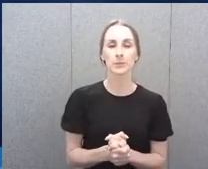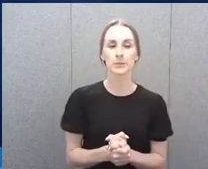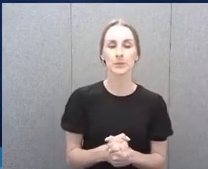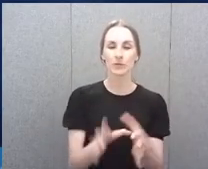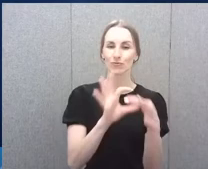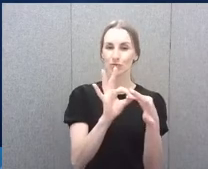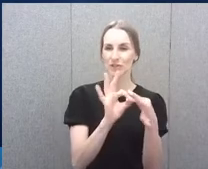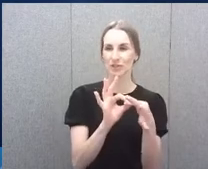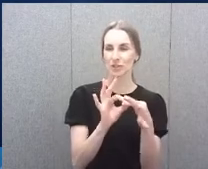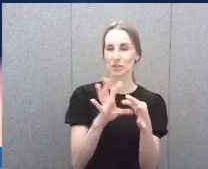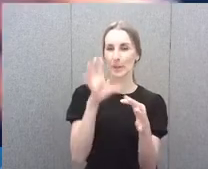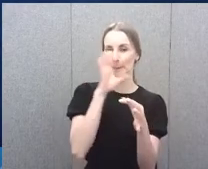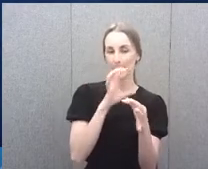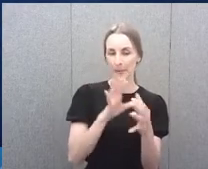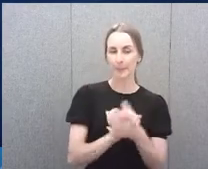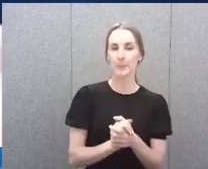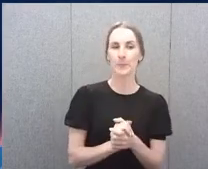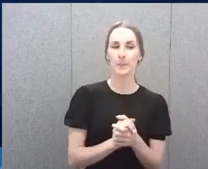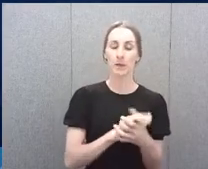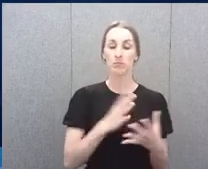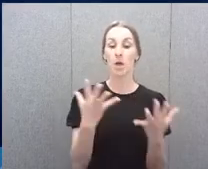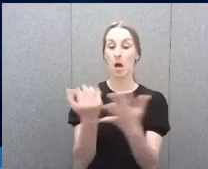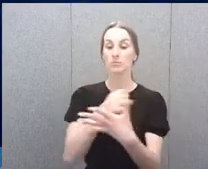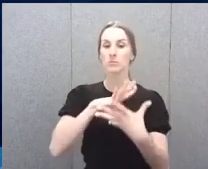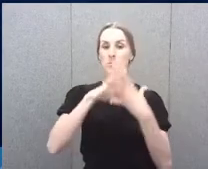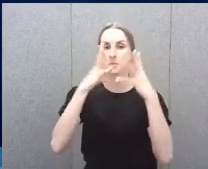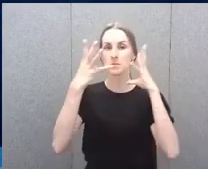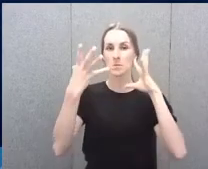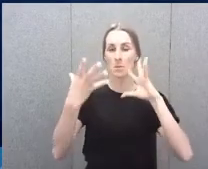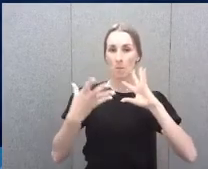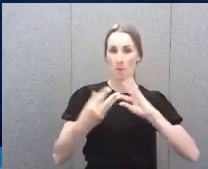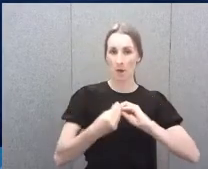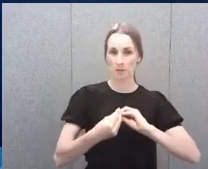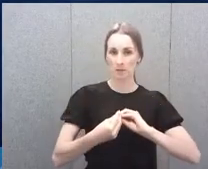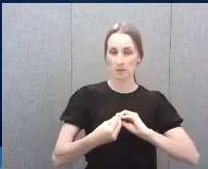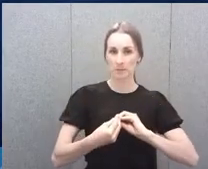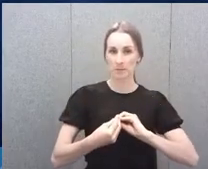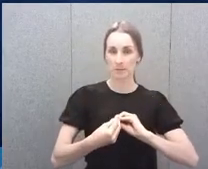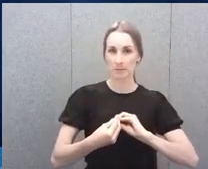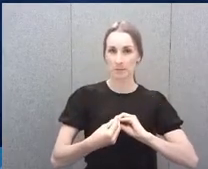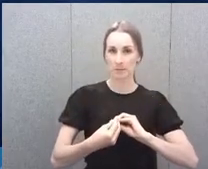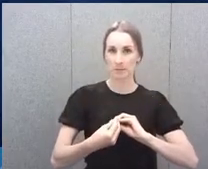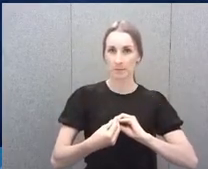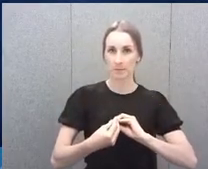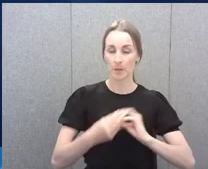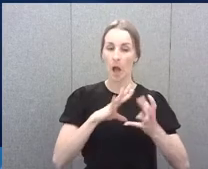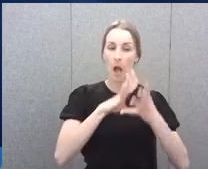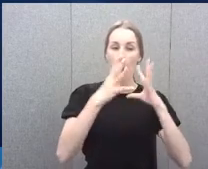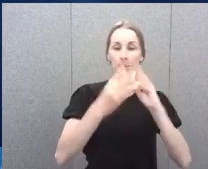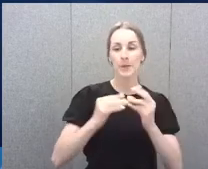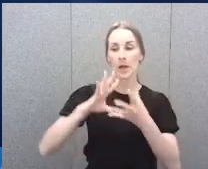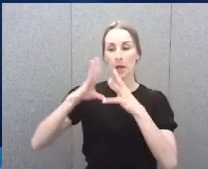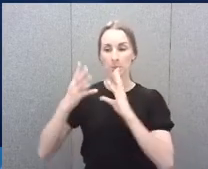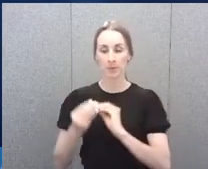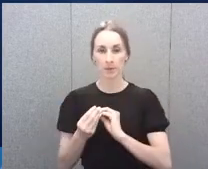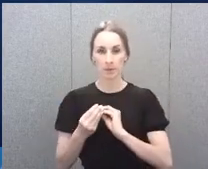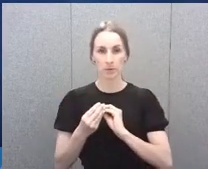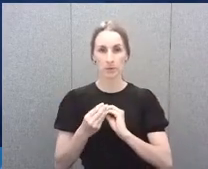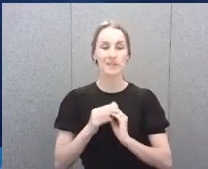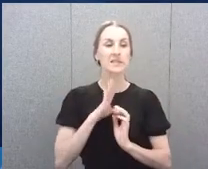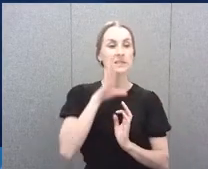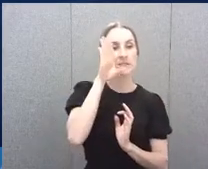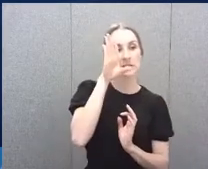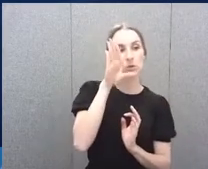тогда политики уже тоже созрели, и вот этот общий контекст поменялся в нормативно-правовой базе. И последнее